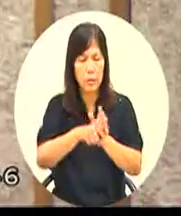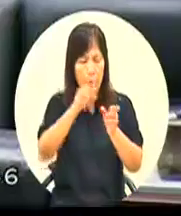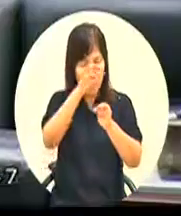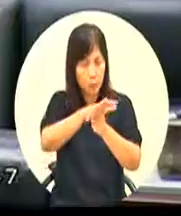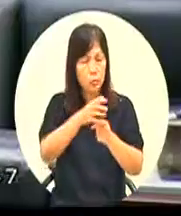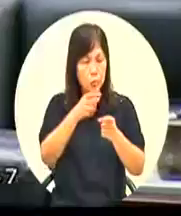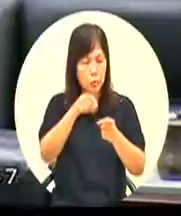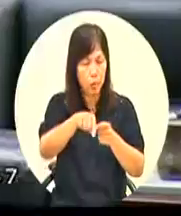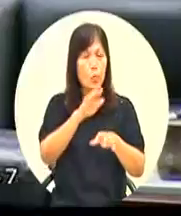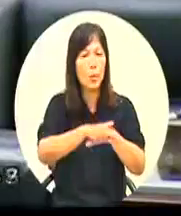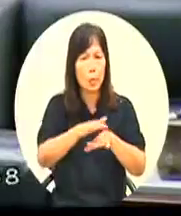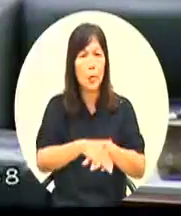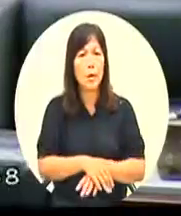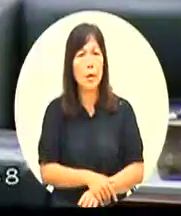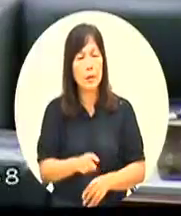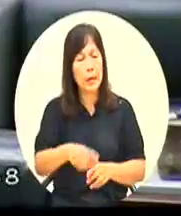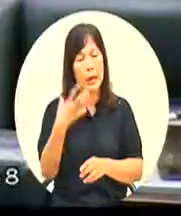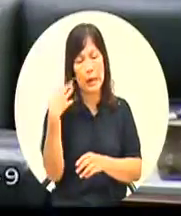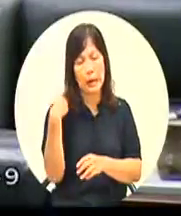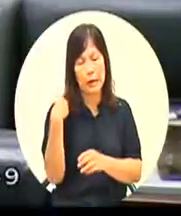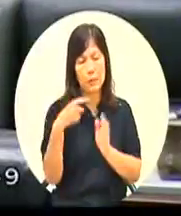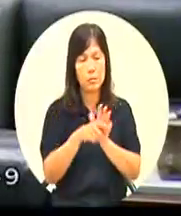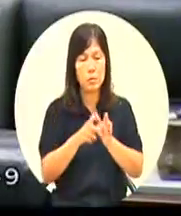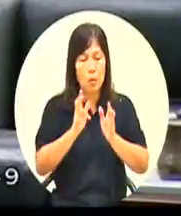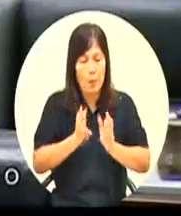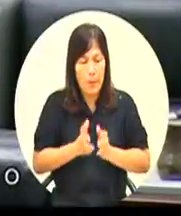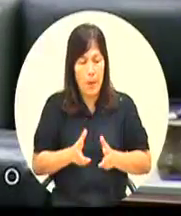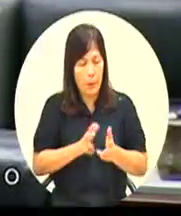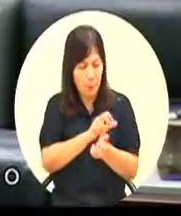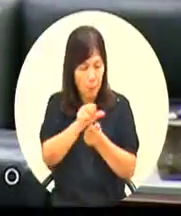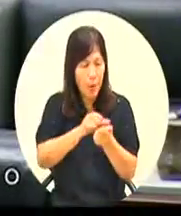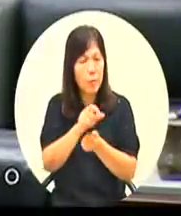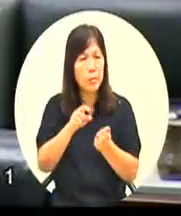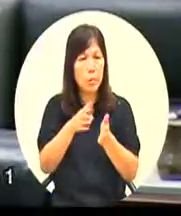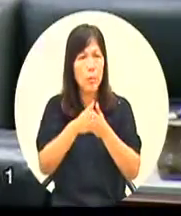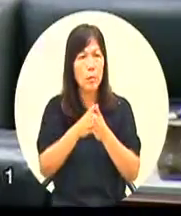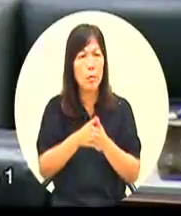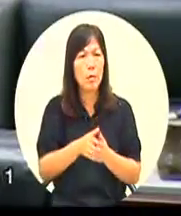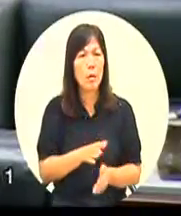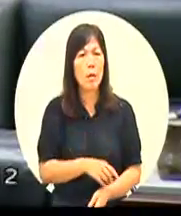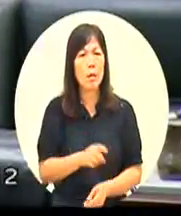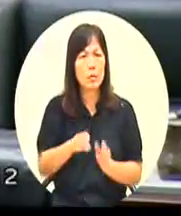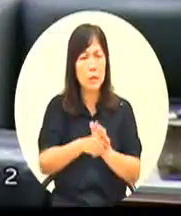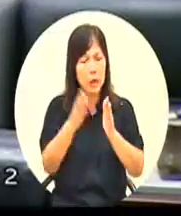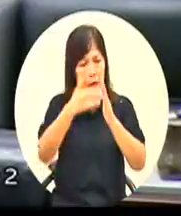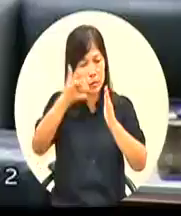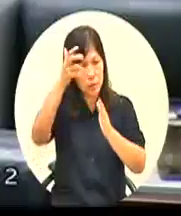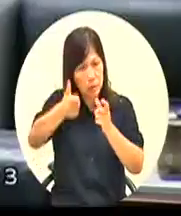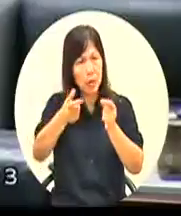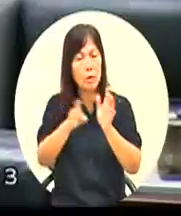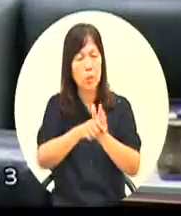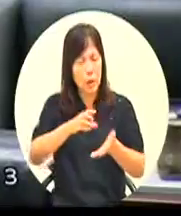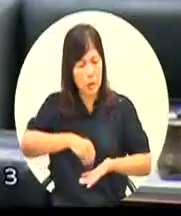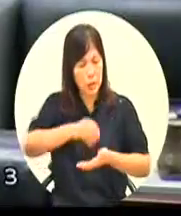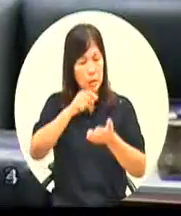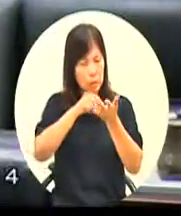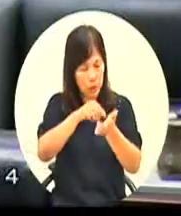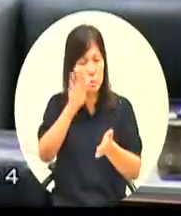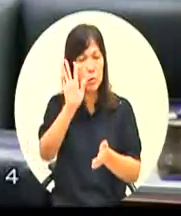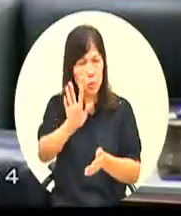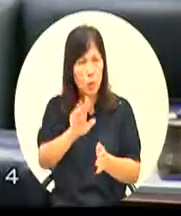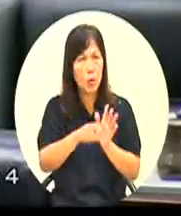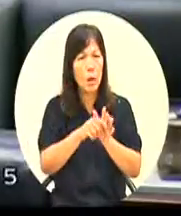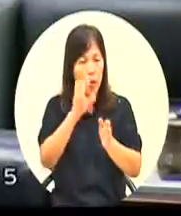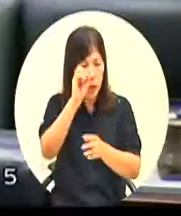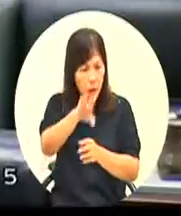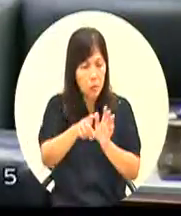象的。 这么老旧的一个跑道了。对对，校长也是有提出申请的，问他是